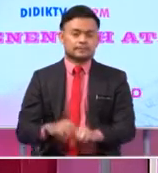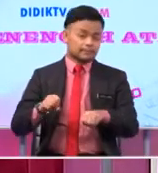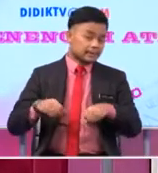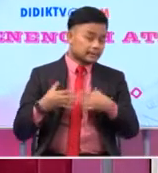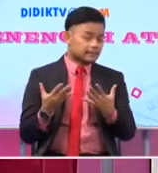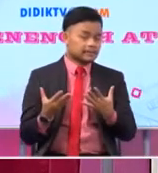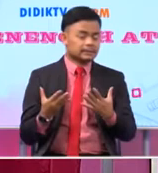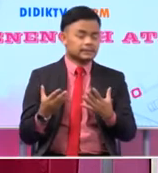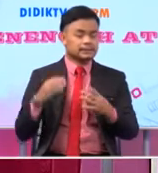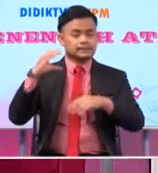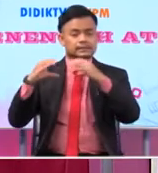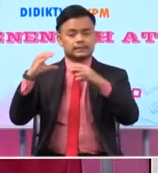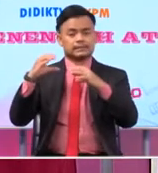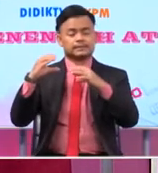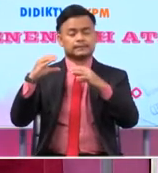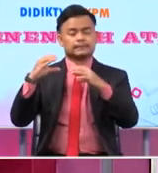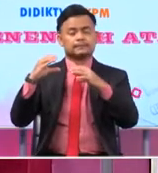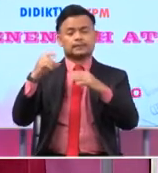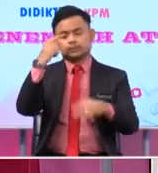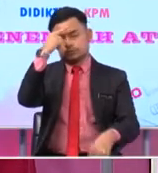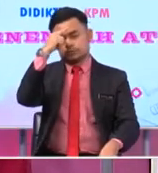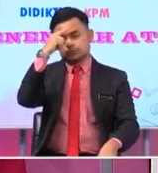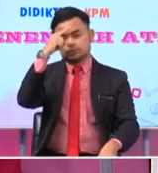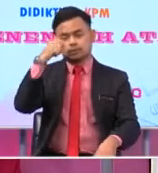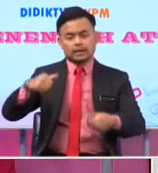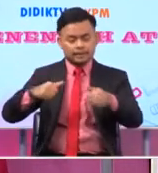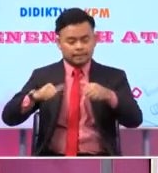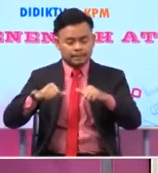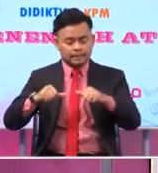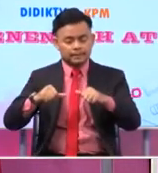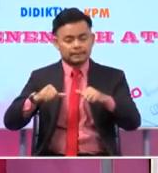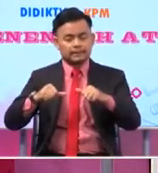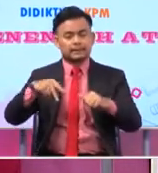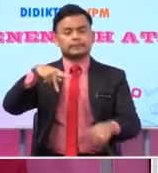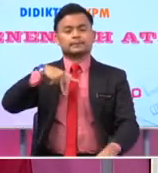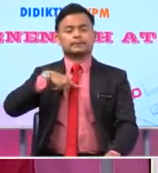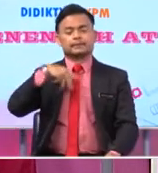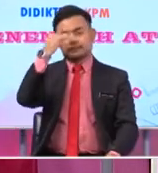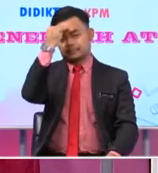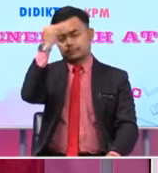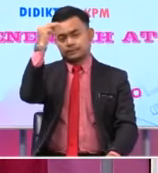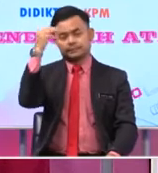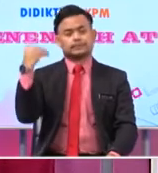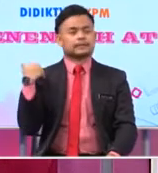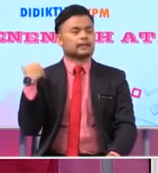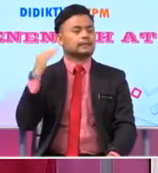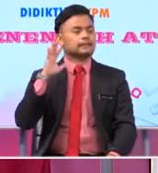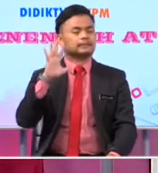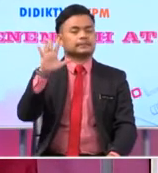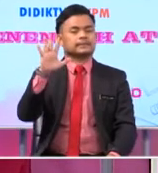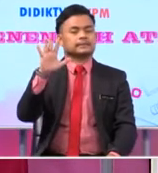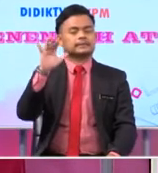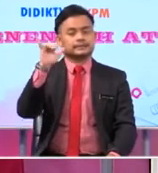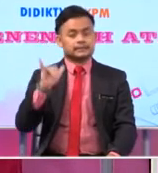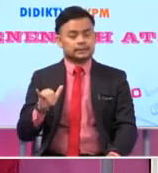mempraktekkan Hai kepribadian Mulia Oke sebenarnya cara mempraktikkan kepribadian Mulyani ada lima Yang pertama